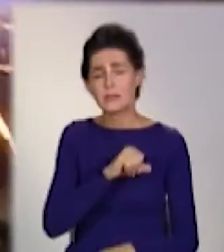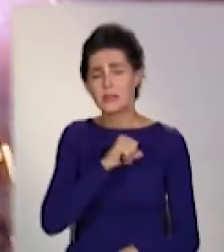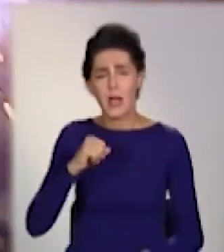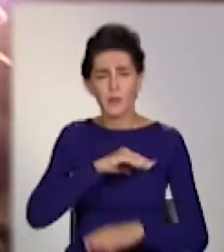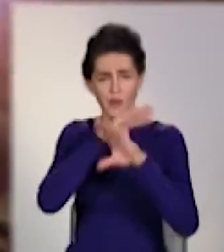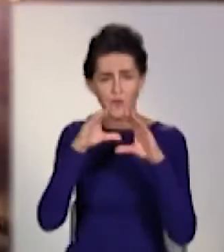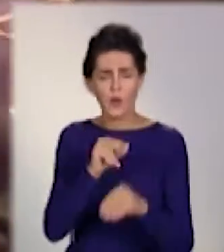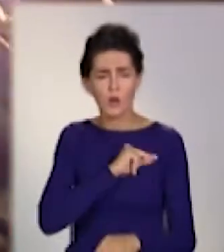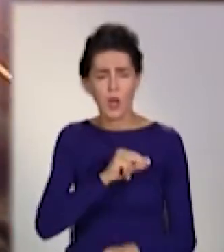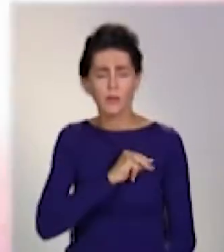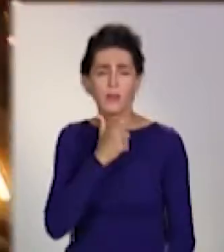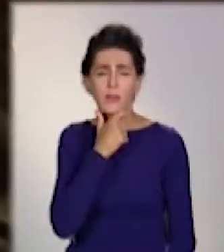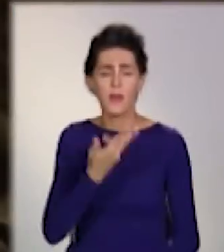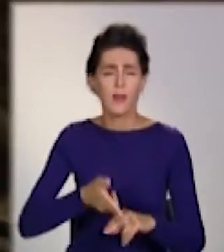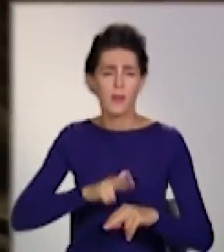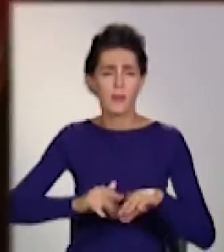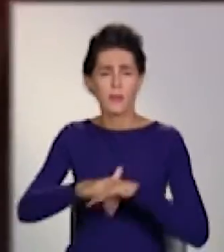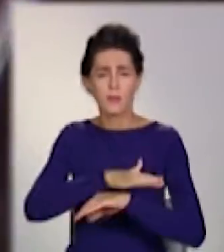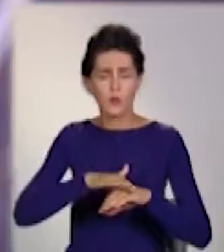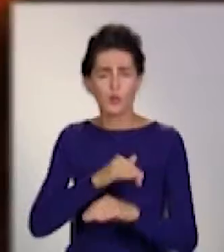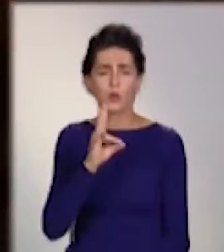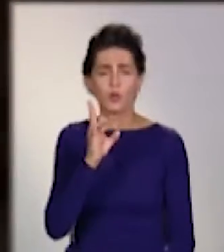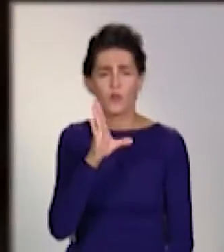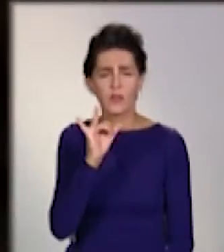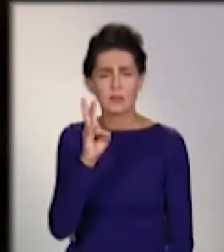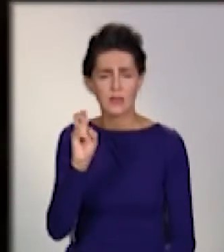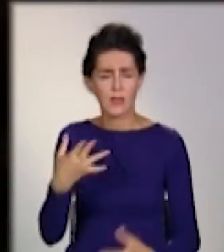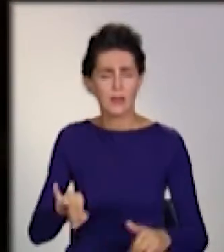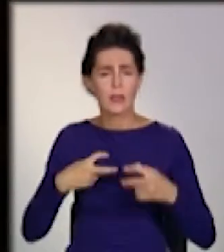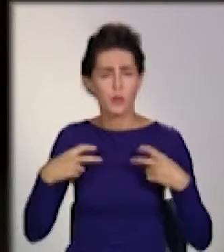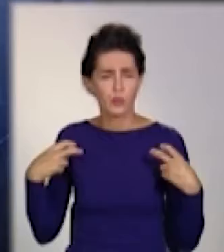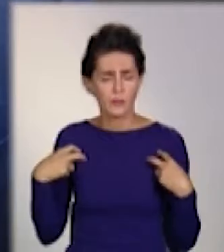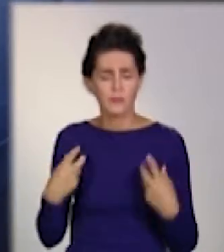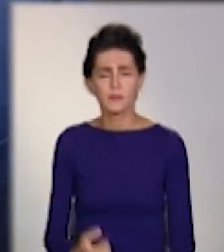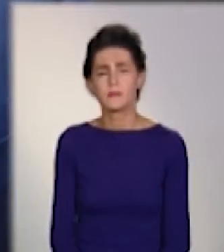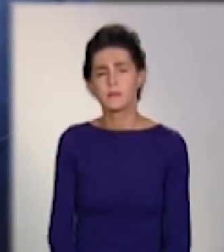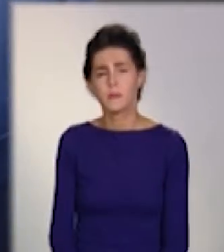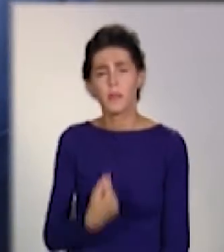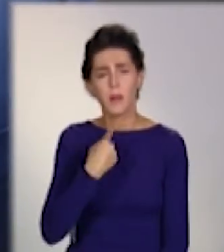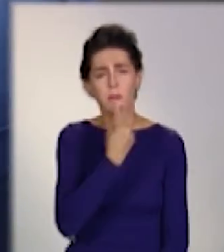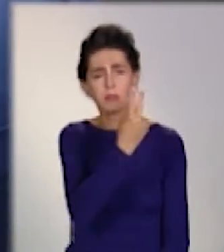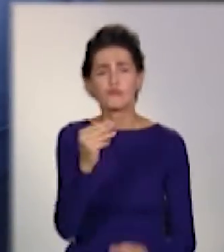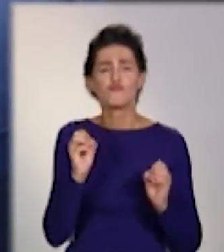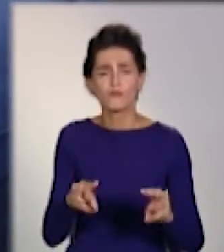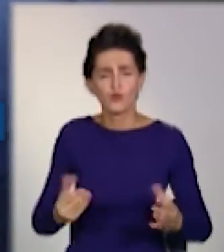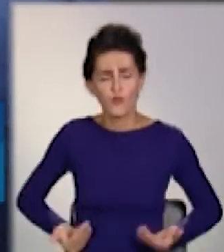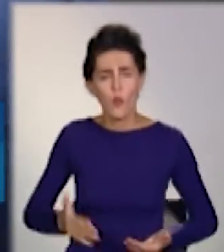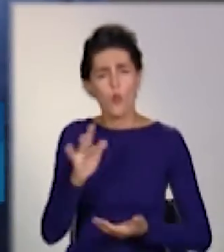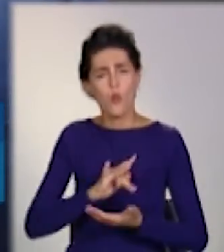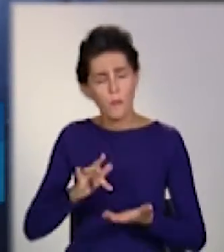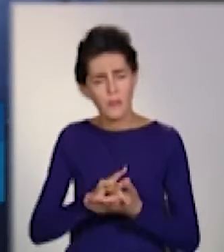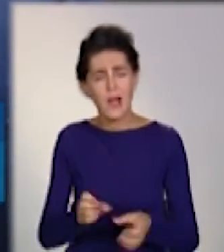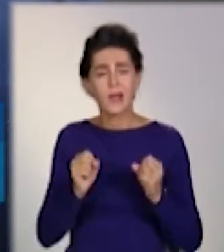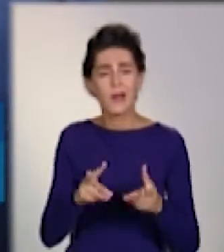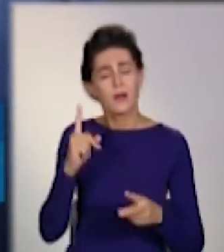Хідробіт оглянув народний депутат України Вадим Новинський. Чим живе міст, як він розвивається, і в тому